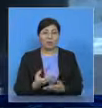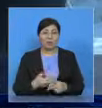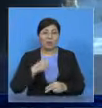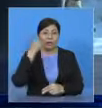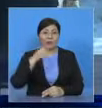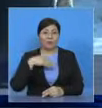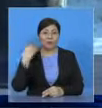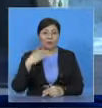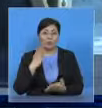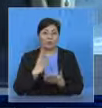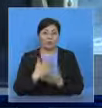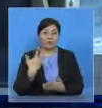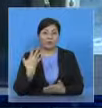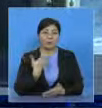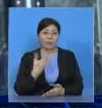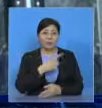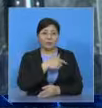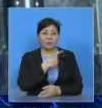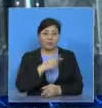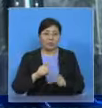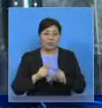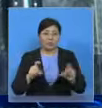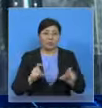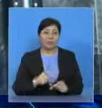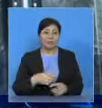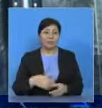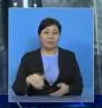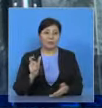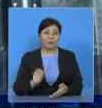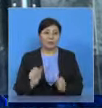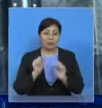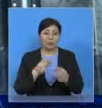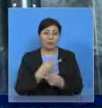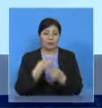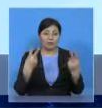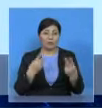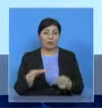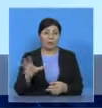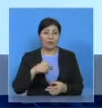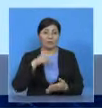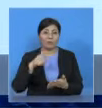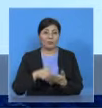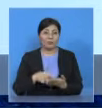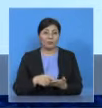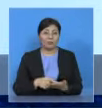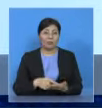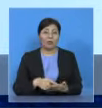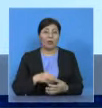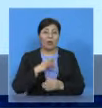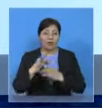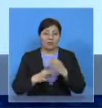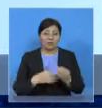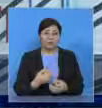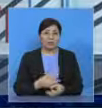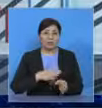году в Актюбе установлены 5 стационарных постов полиции, куда граждане могут обратиться по всем вопросам в любое время суток. В